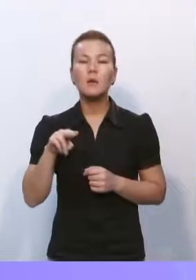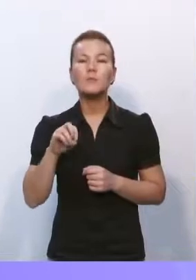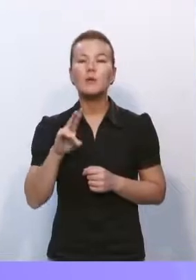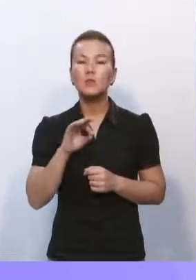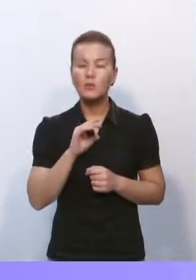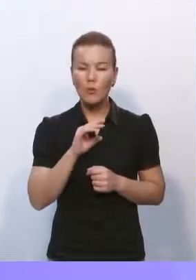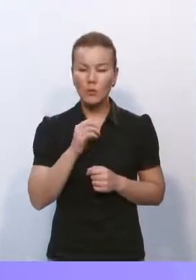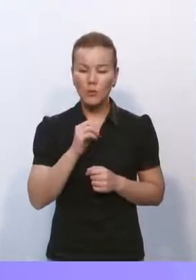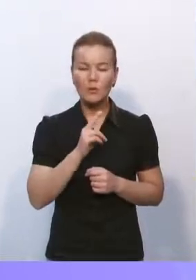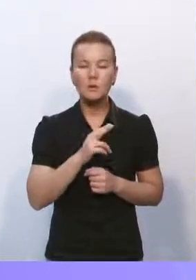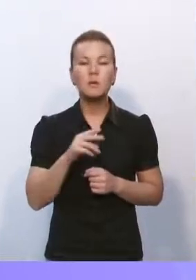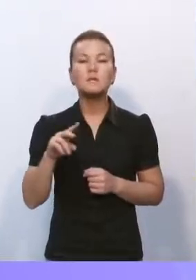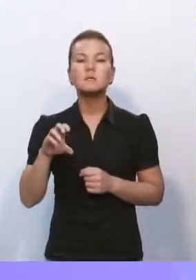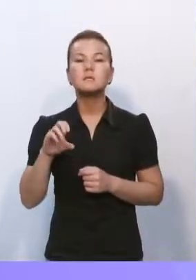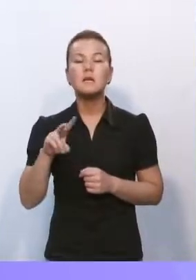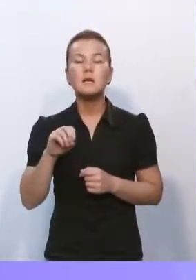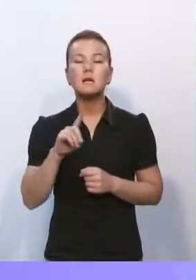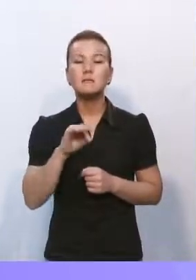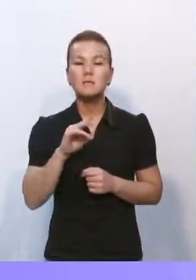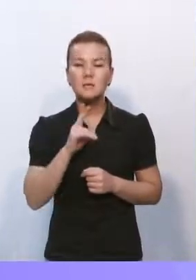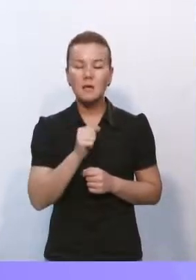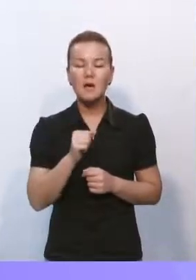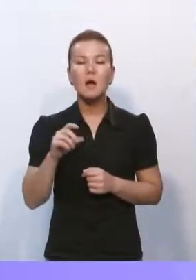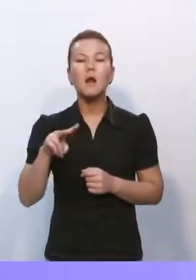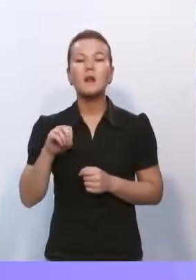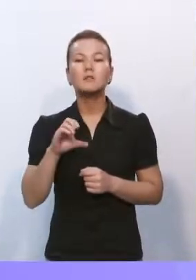пенек, слезинка, лесной.